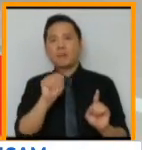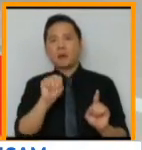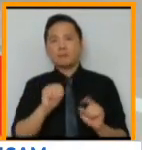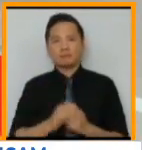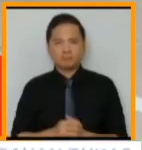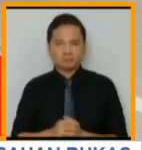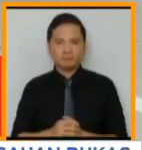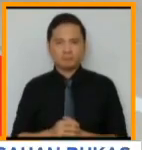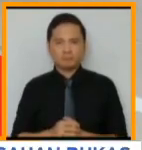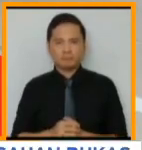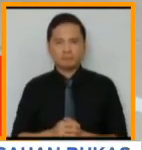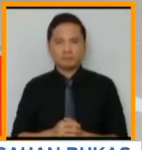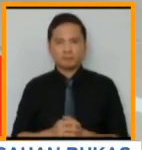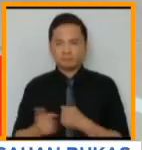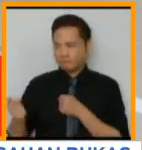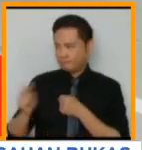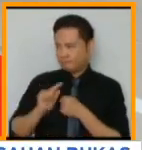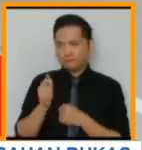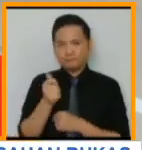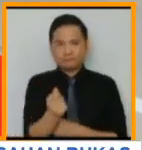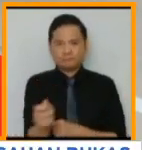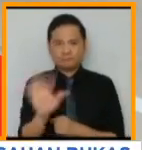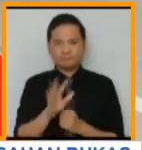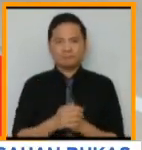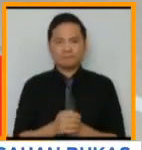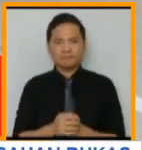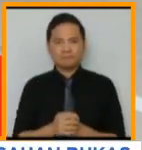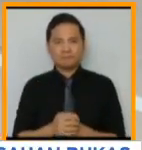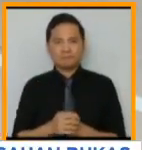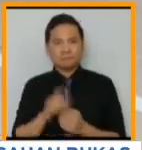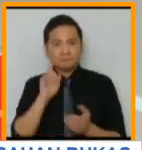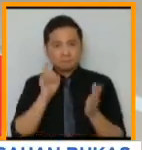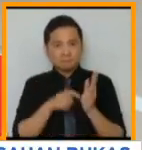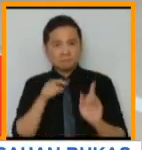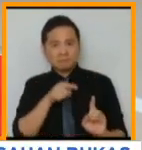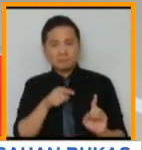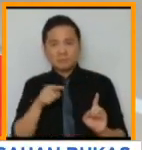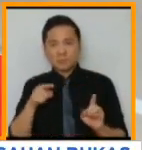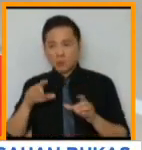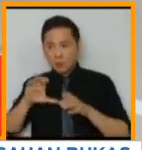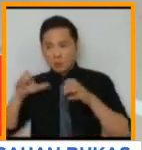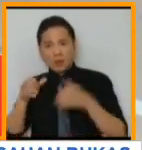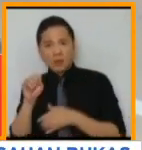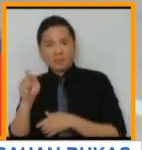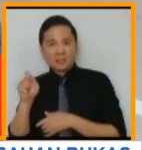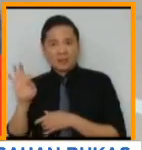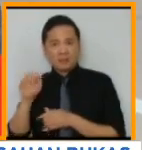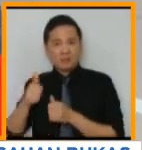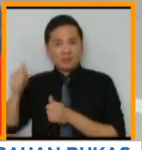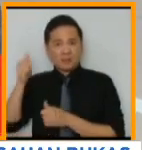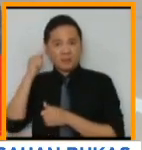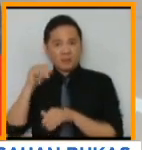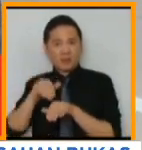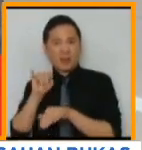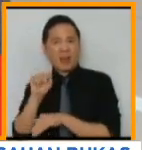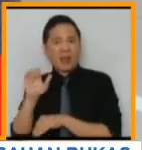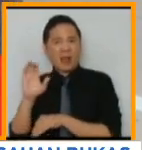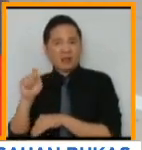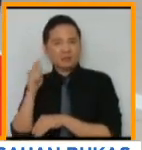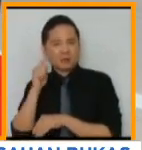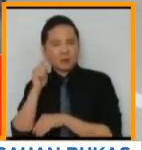Igan, good morning. Kasalukuyan nga nagsasagawa ng biglaang inspeksyon itong Interagency Council on Traffic o IAC dito sa kahabaan ng Quezon Avenue sa